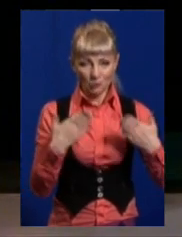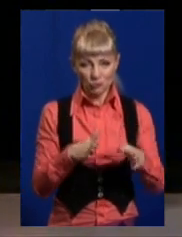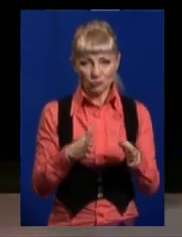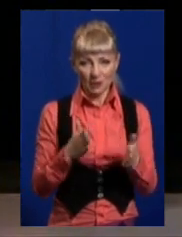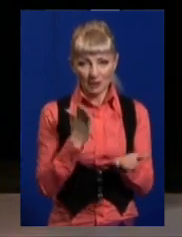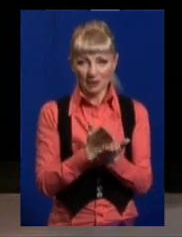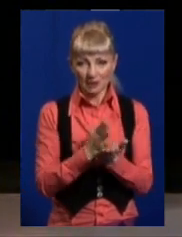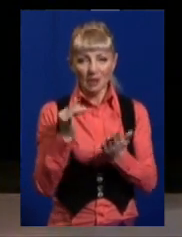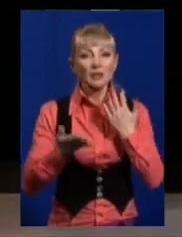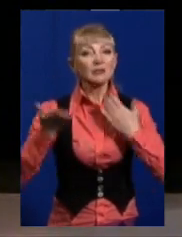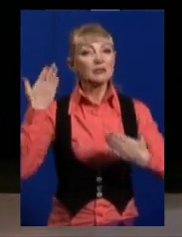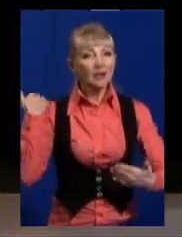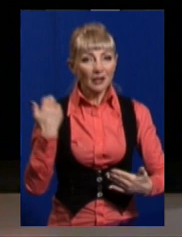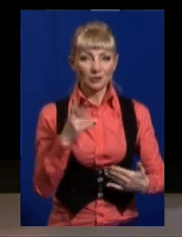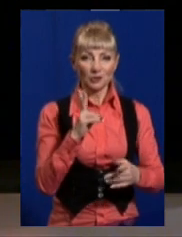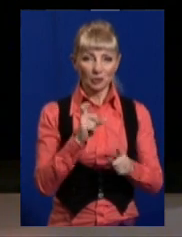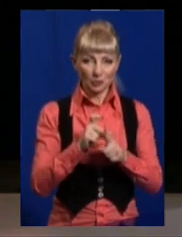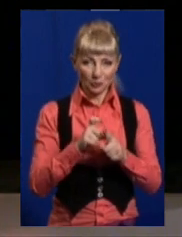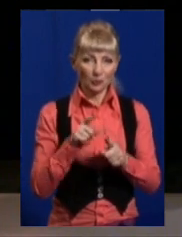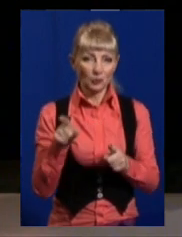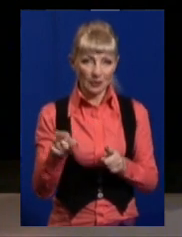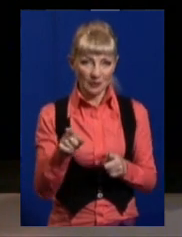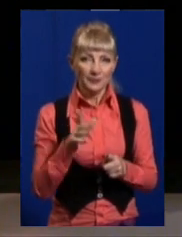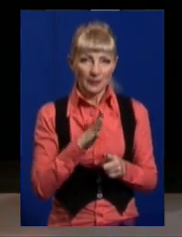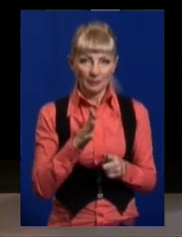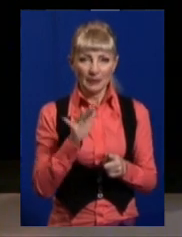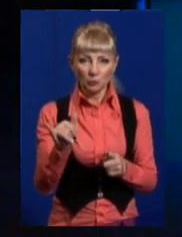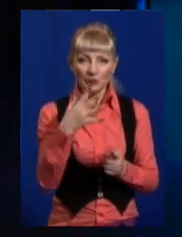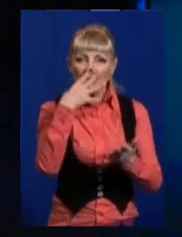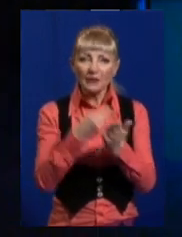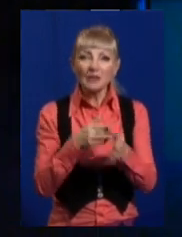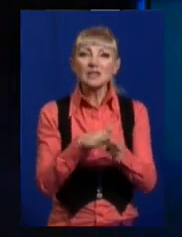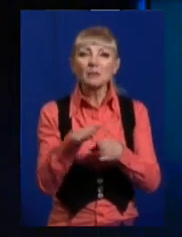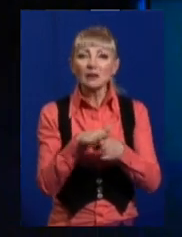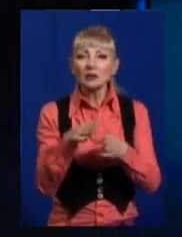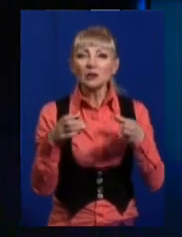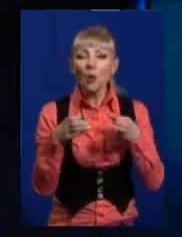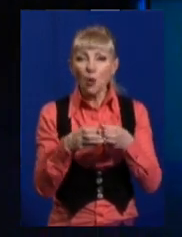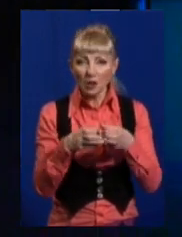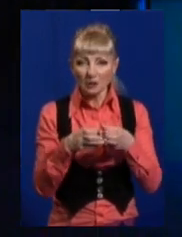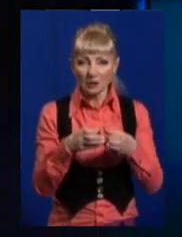Вони і раніше, до речі, формували власні виконавчі органи. А от саме питання цих